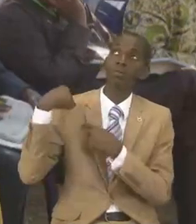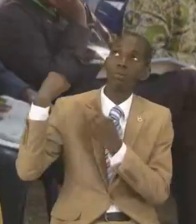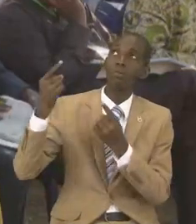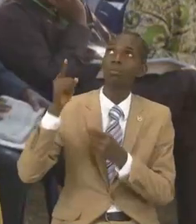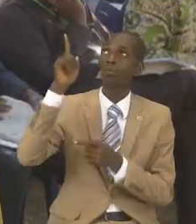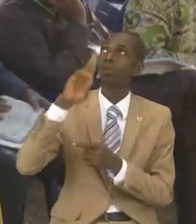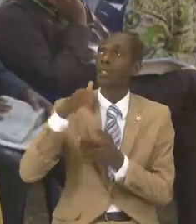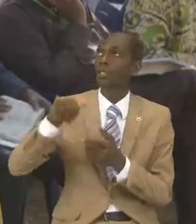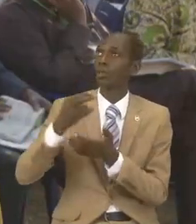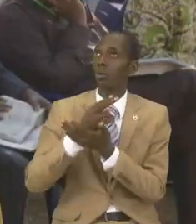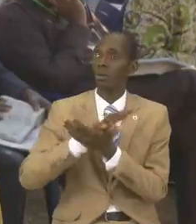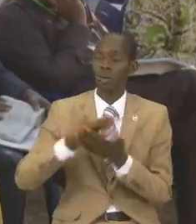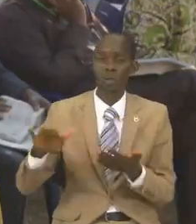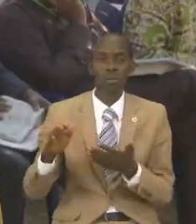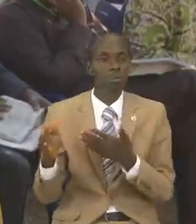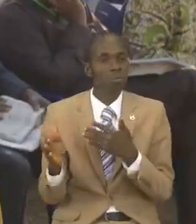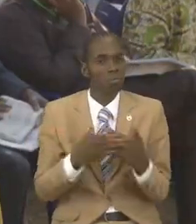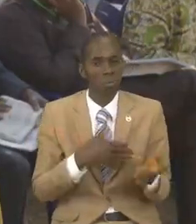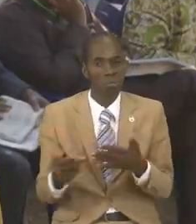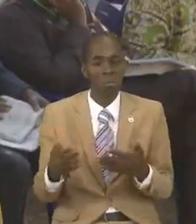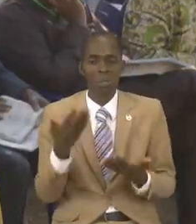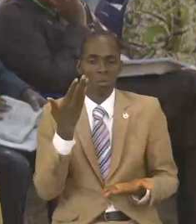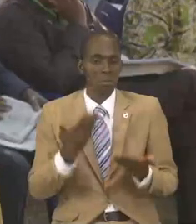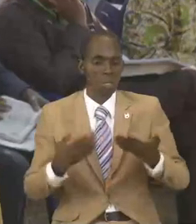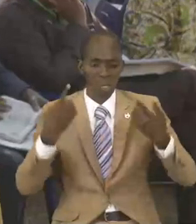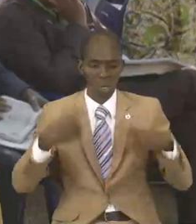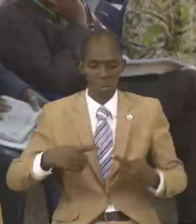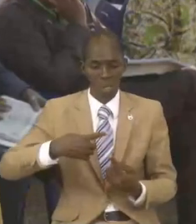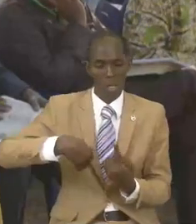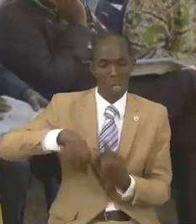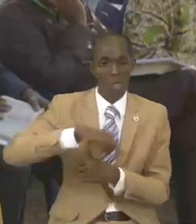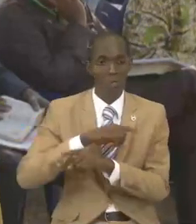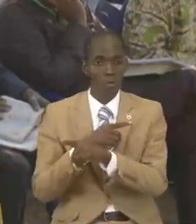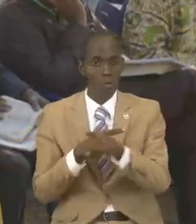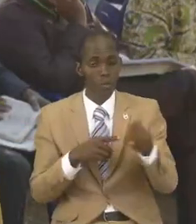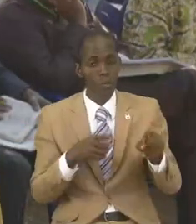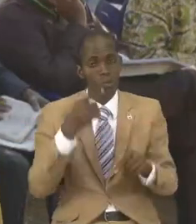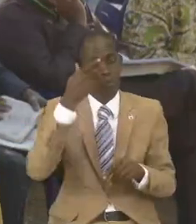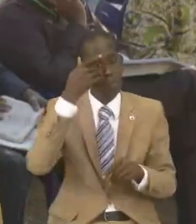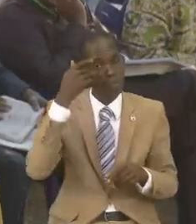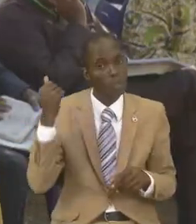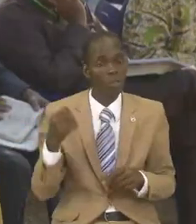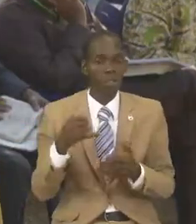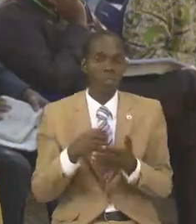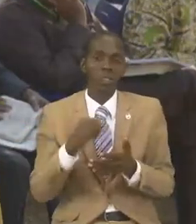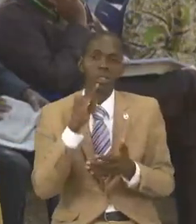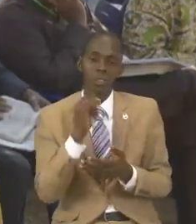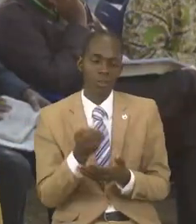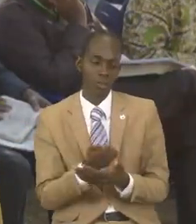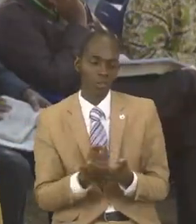qu'il est saint, peu importe ce qui se passe autour de toi, parce qu'il est